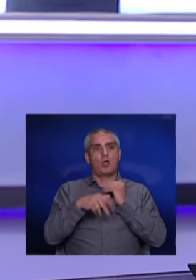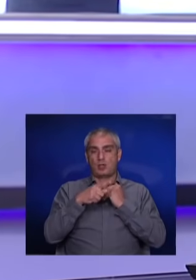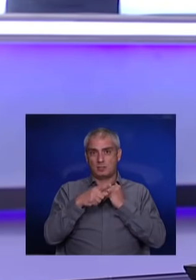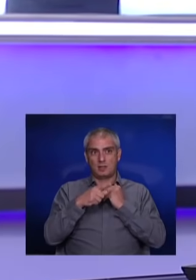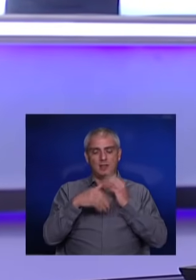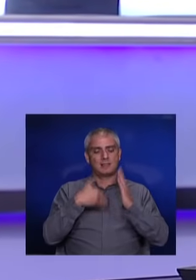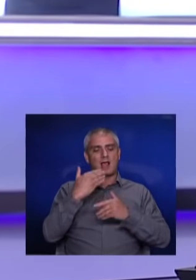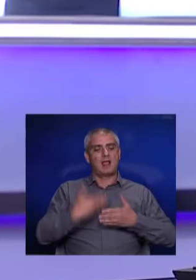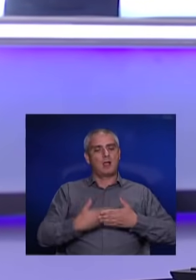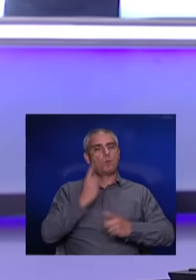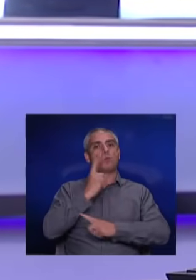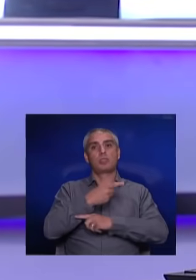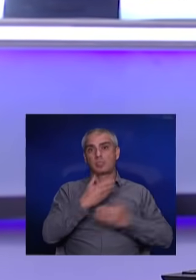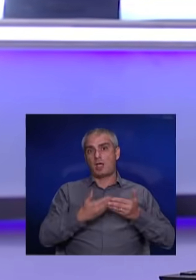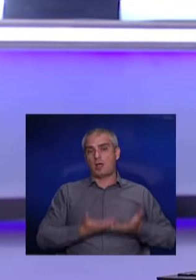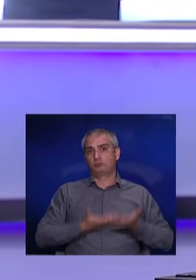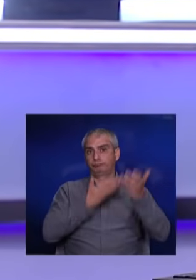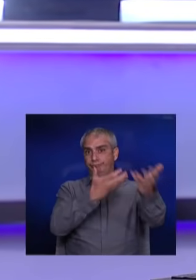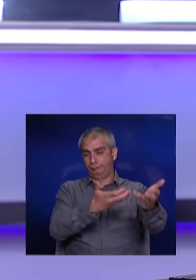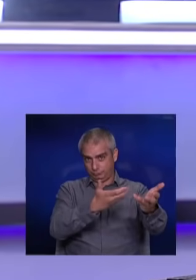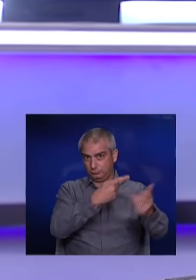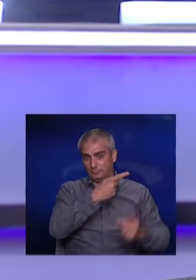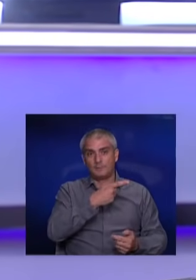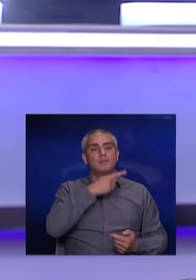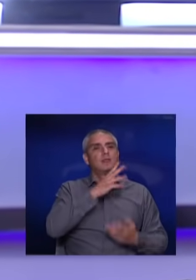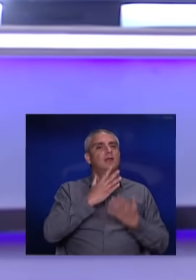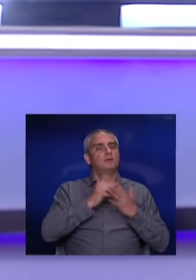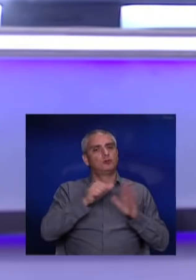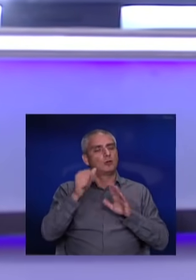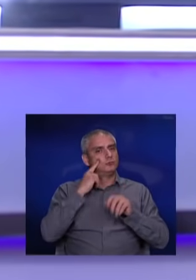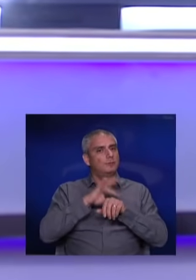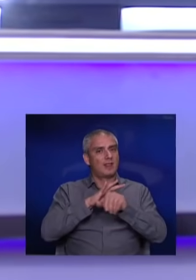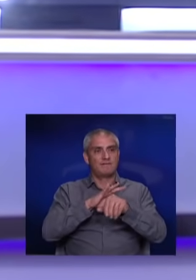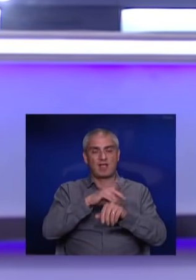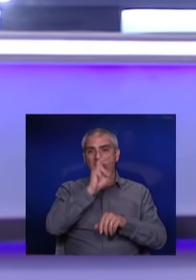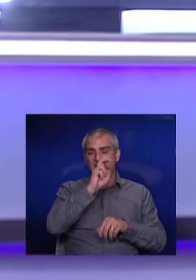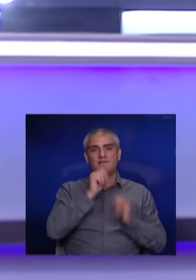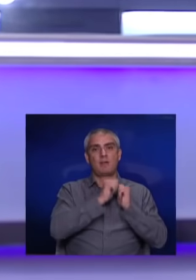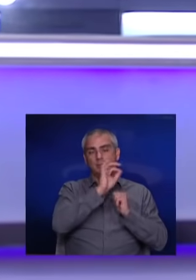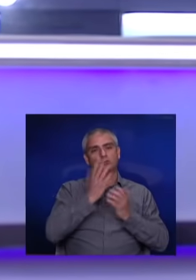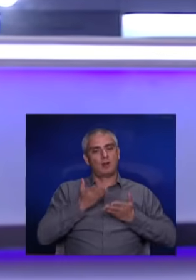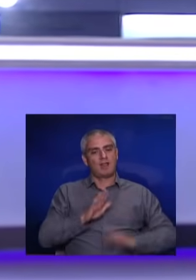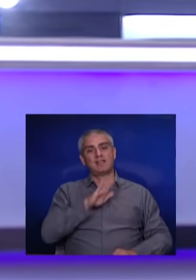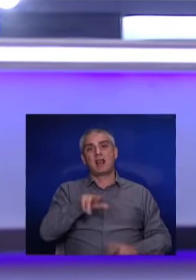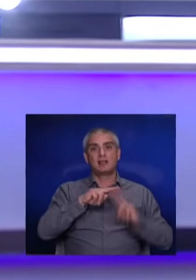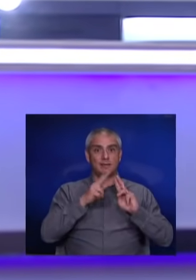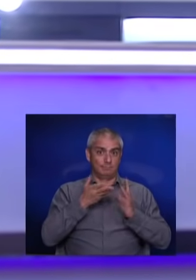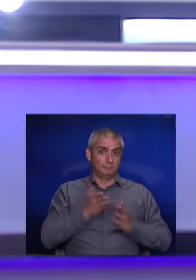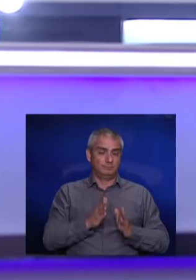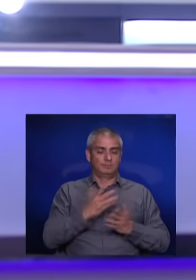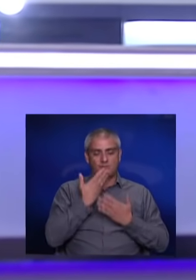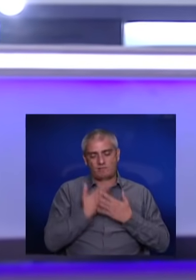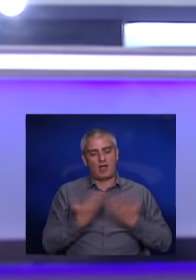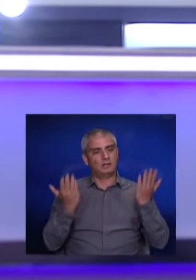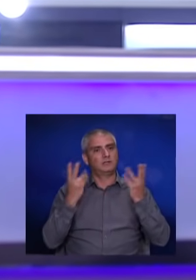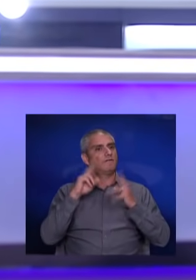הליך פונדקאות. 3 חודשים ליווה כתבנו אלון שרבית את המסע של עדי ובן זוגה איתמר להביא ילדים לעולם, וחשף גם את